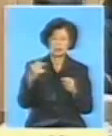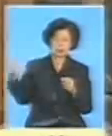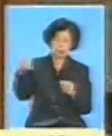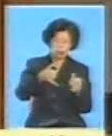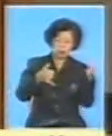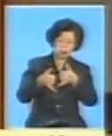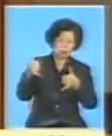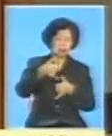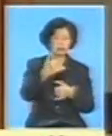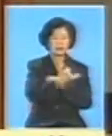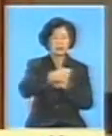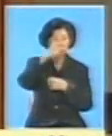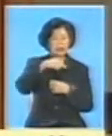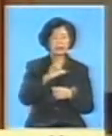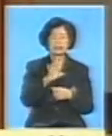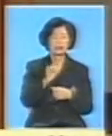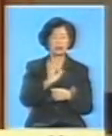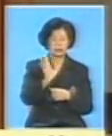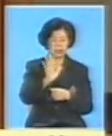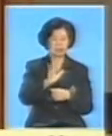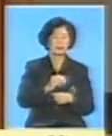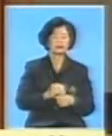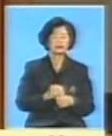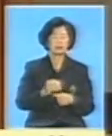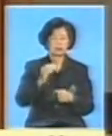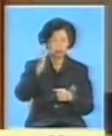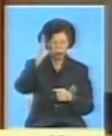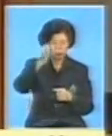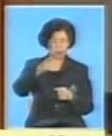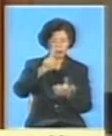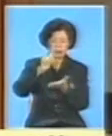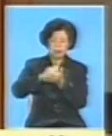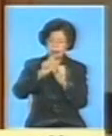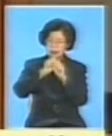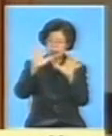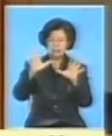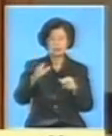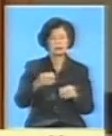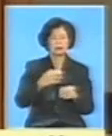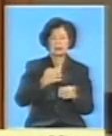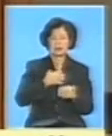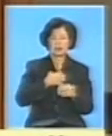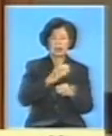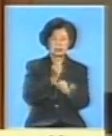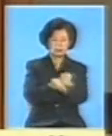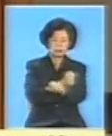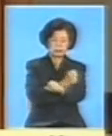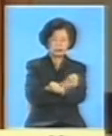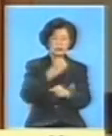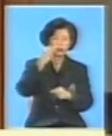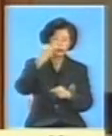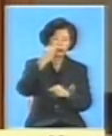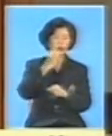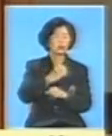างในทั้งหมดมันคงไม่ได้นะวันหน้าต้องตั้งให้ชัดเจนสายประกอบการอะไรต้องการแรงงานประจำวันระยะเฉ